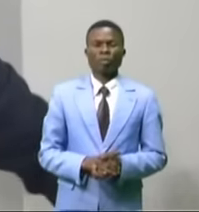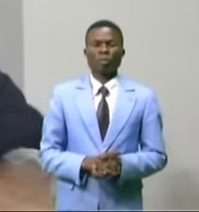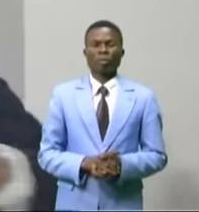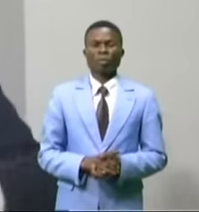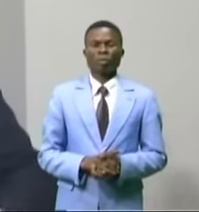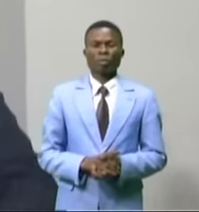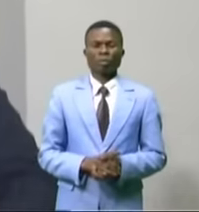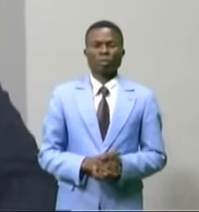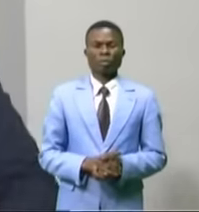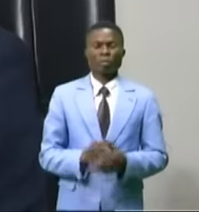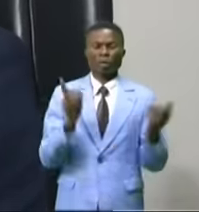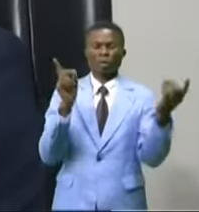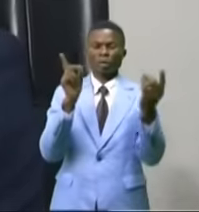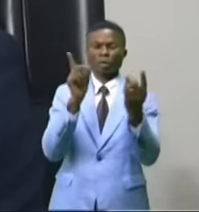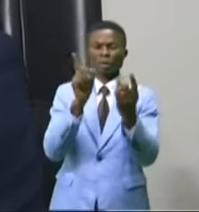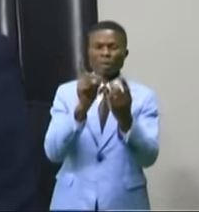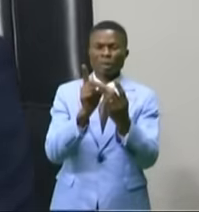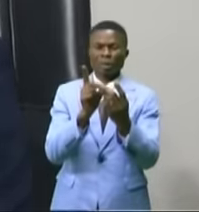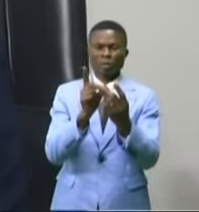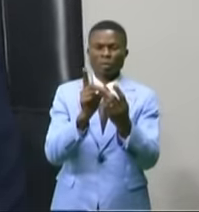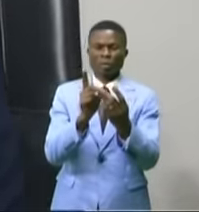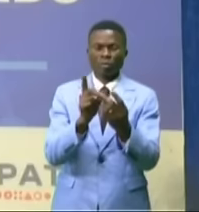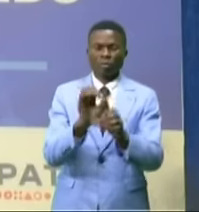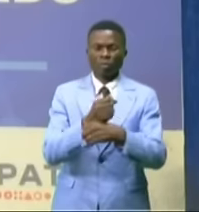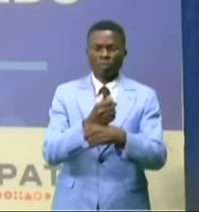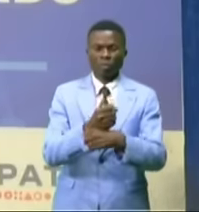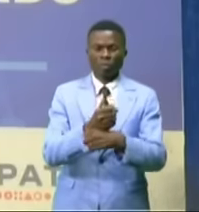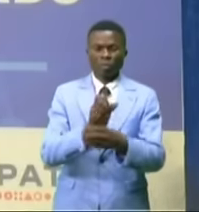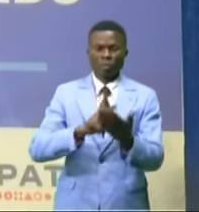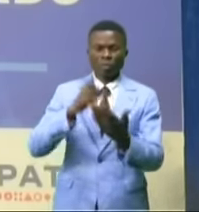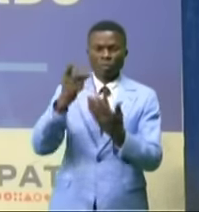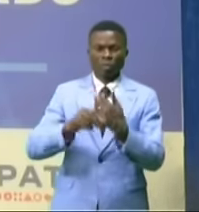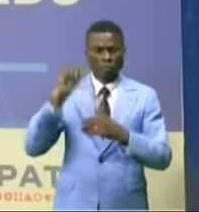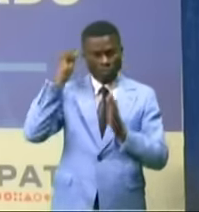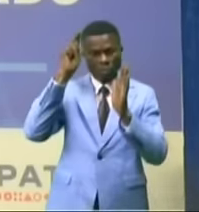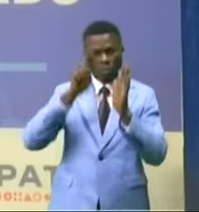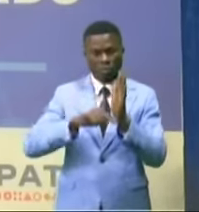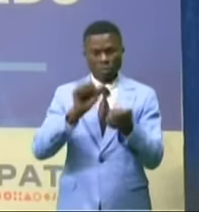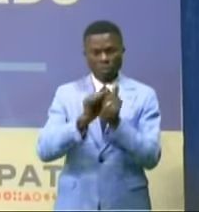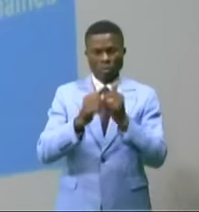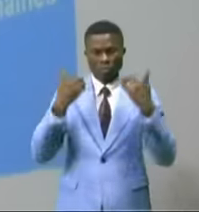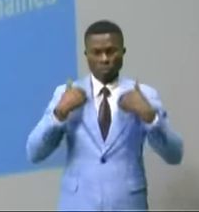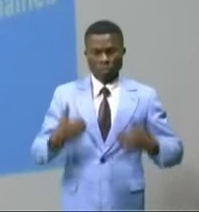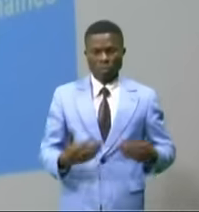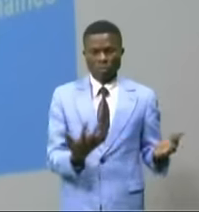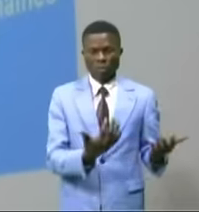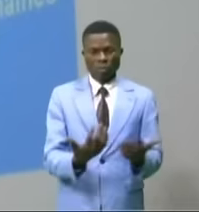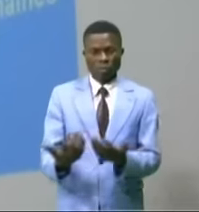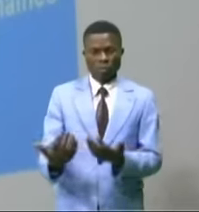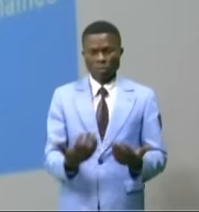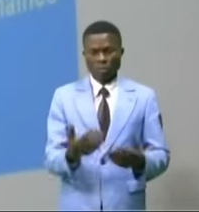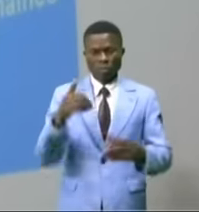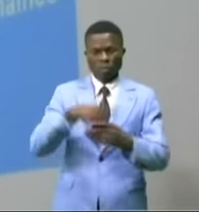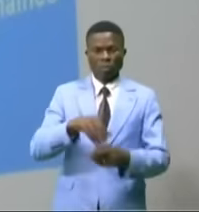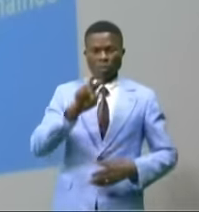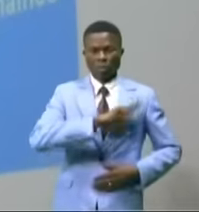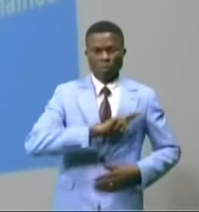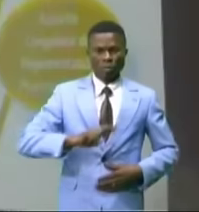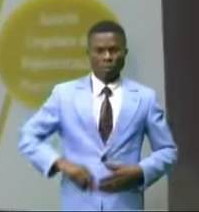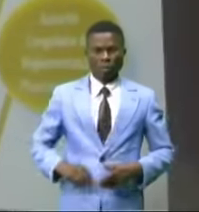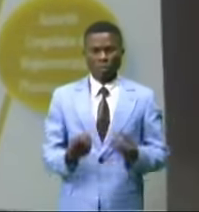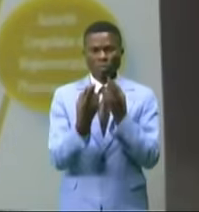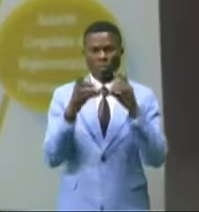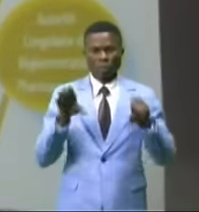C'est une rencontre autour de la mise en place du cadre de gouvernance de la santé numérique en République démocratique du